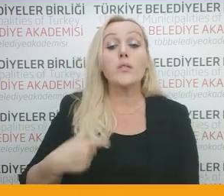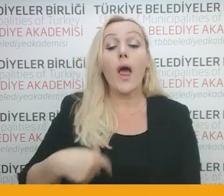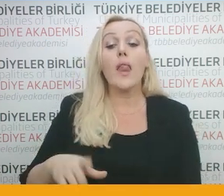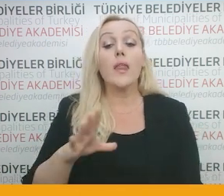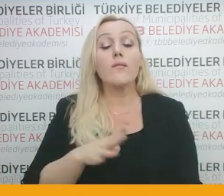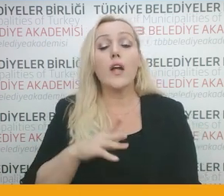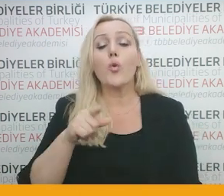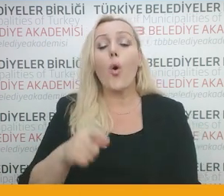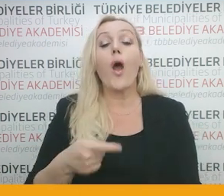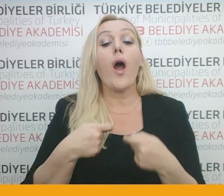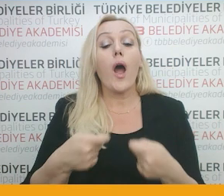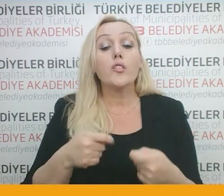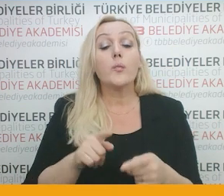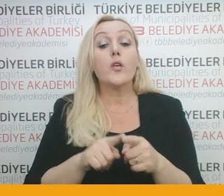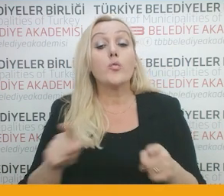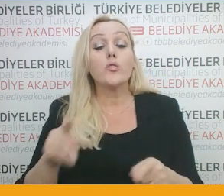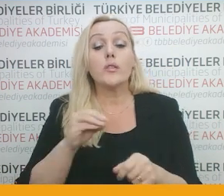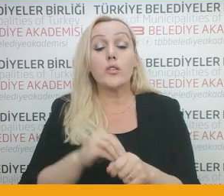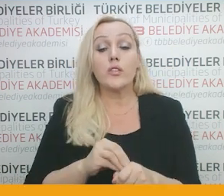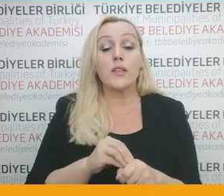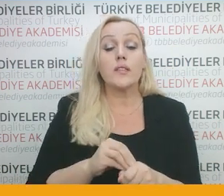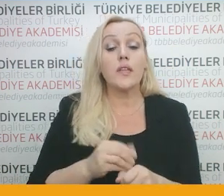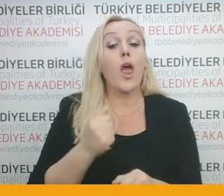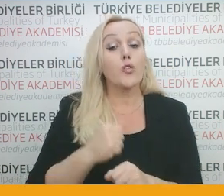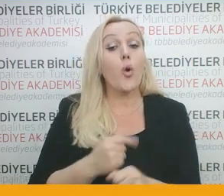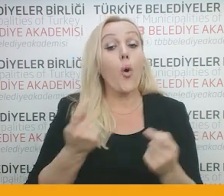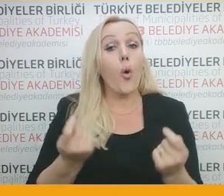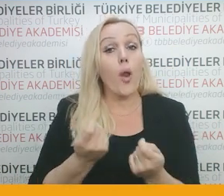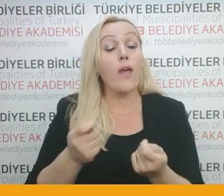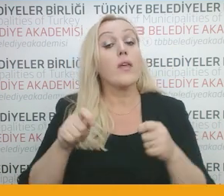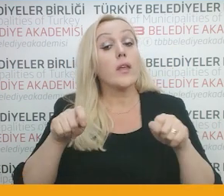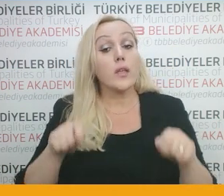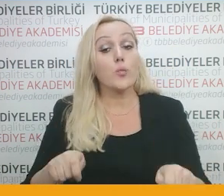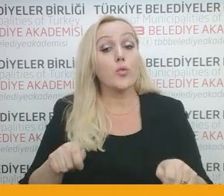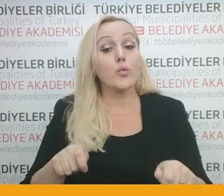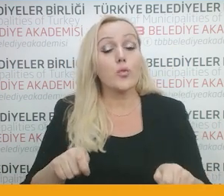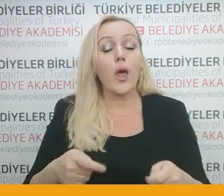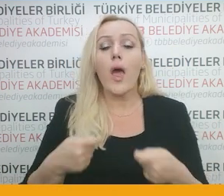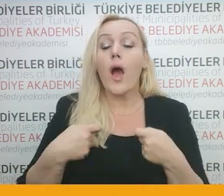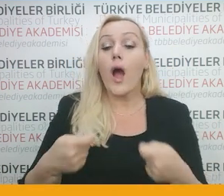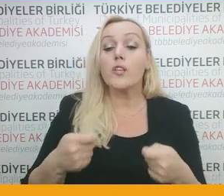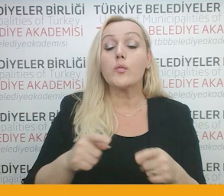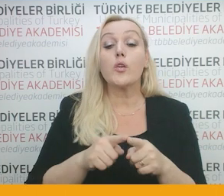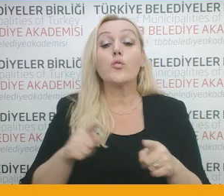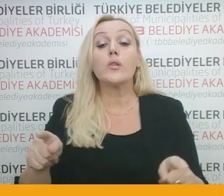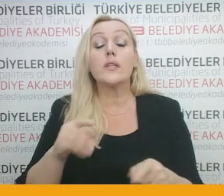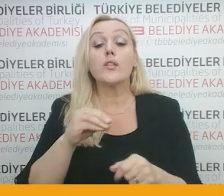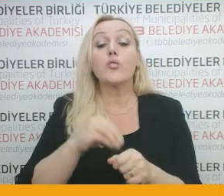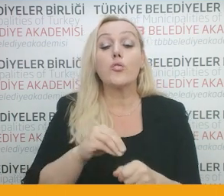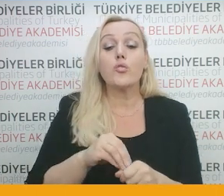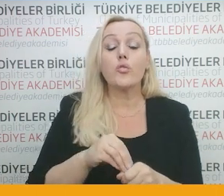o harcama sürecinde bizler de birer aktör olarak görev yapıyoruz. Harcama sürecindeki aktörler